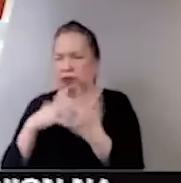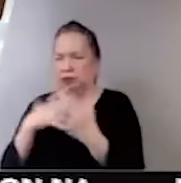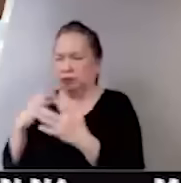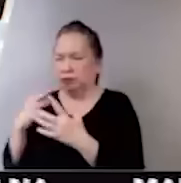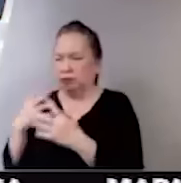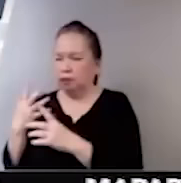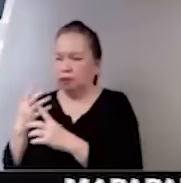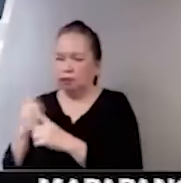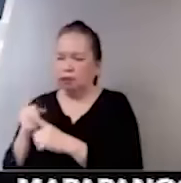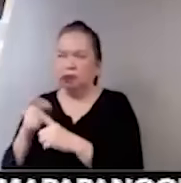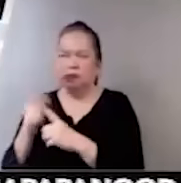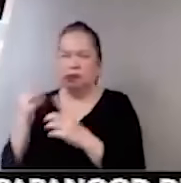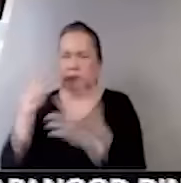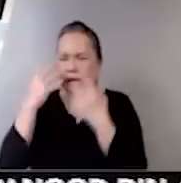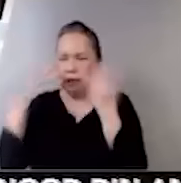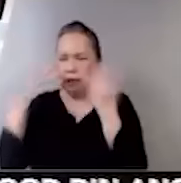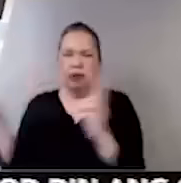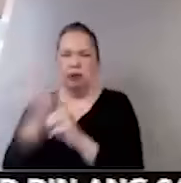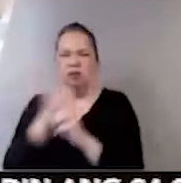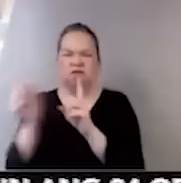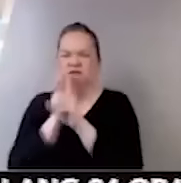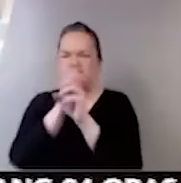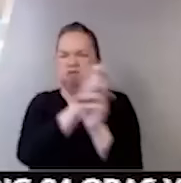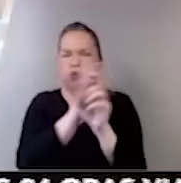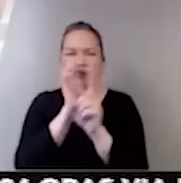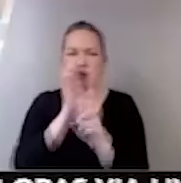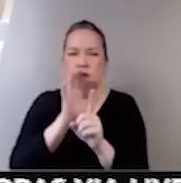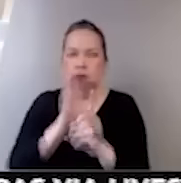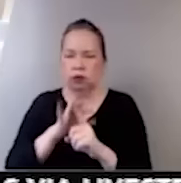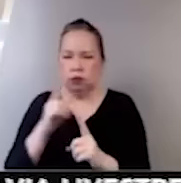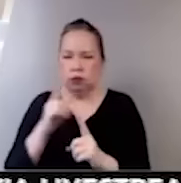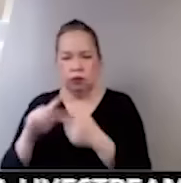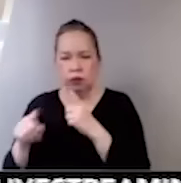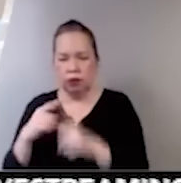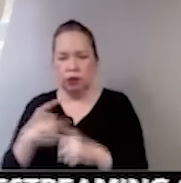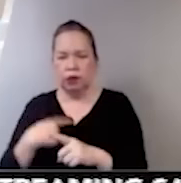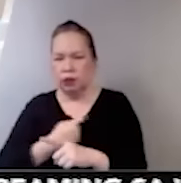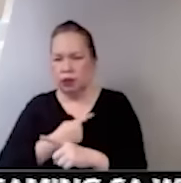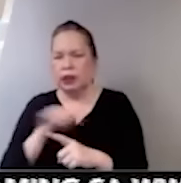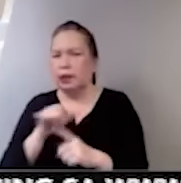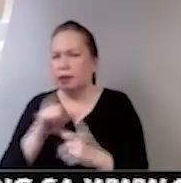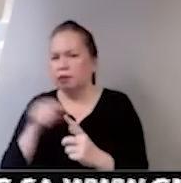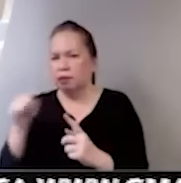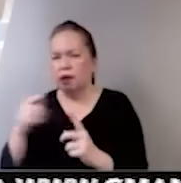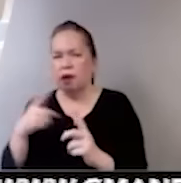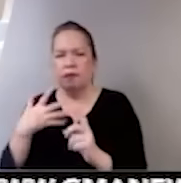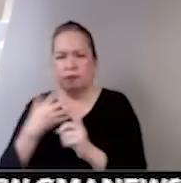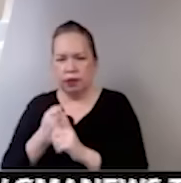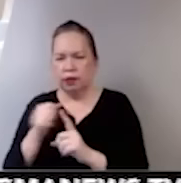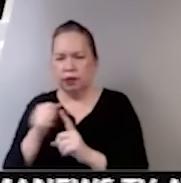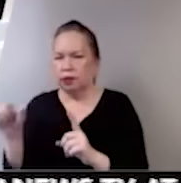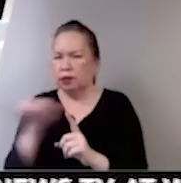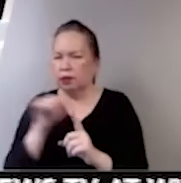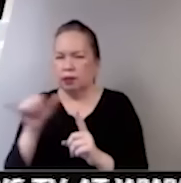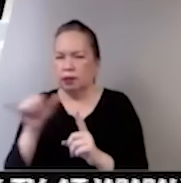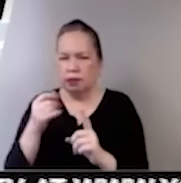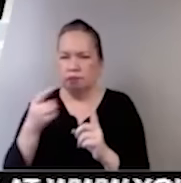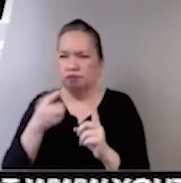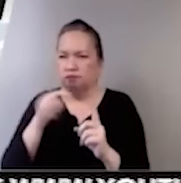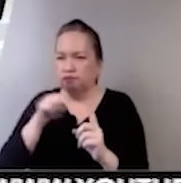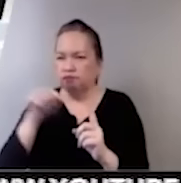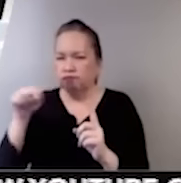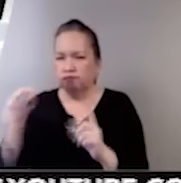ng biktima ay nagngingit-ngit sa galit. Isa pang biktimang massage therapist ang lumutang sa Antipolo Police. At ayon sa kanya, ganito